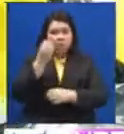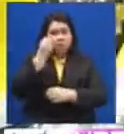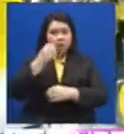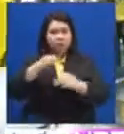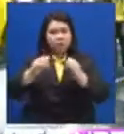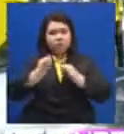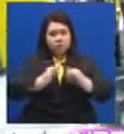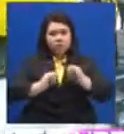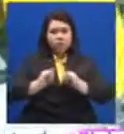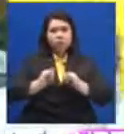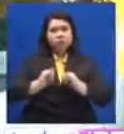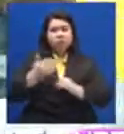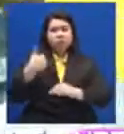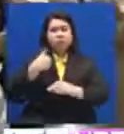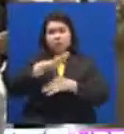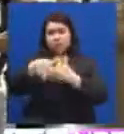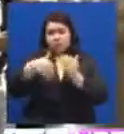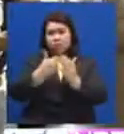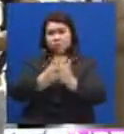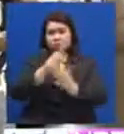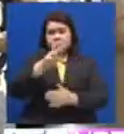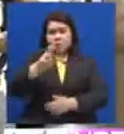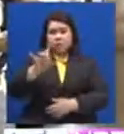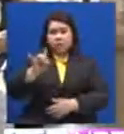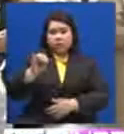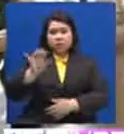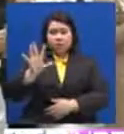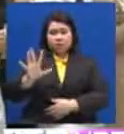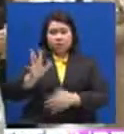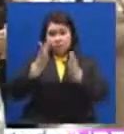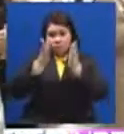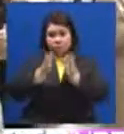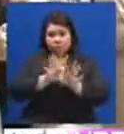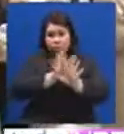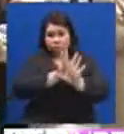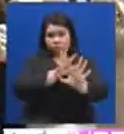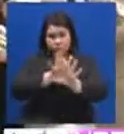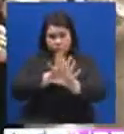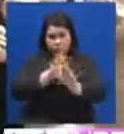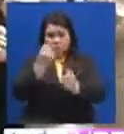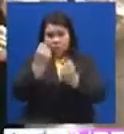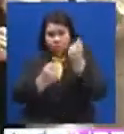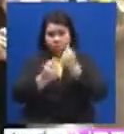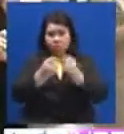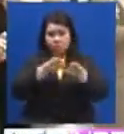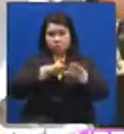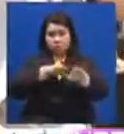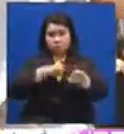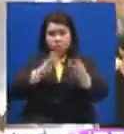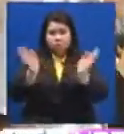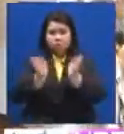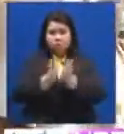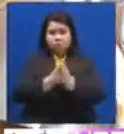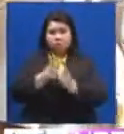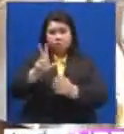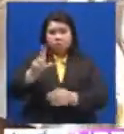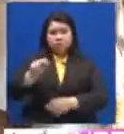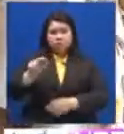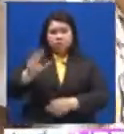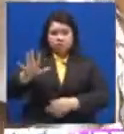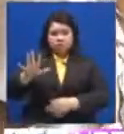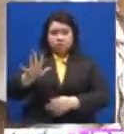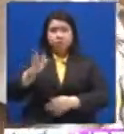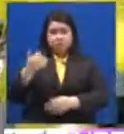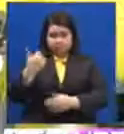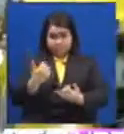ผู้เข้าร่วมกิจกรรมทั้งสิ้น 285คนควารรถรวม33คันทั้งนี้กิจกรรมดังกล่าวเพื่อถวายเป็นพระ